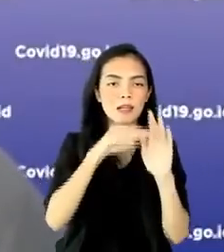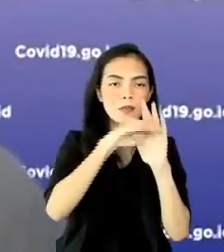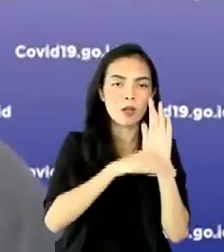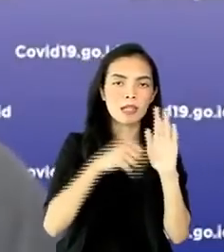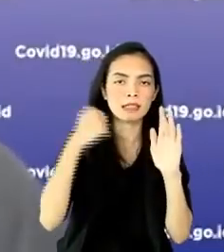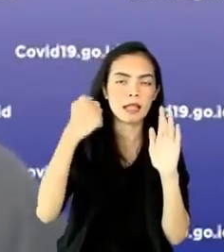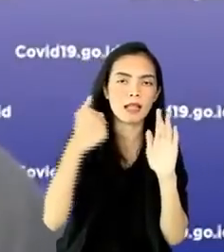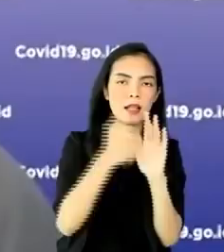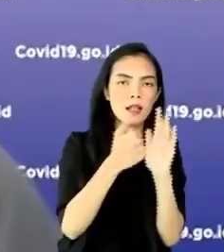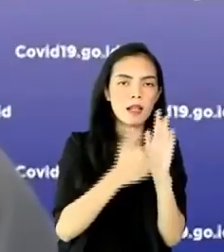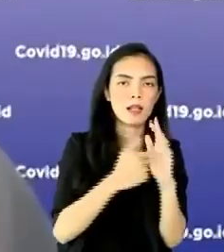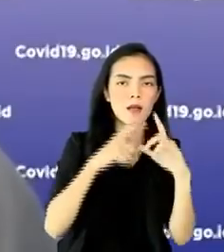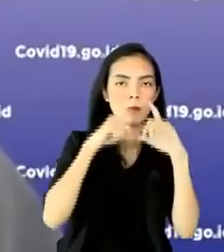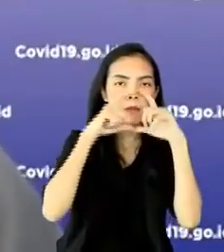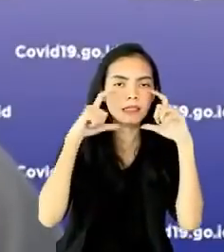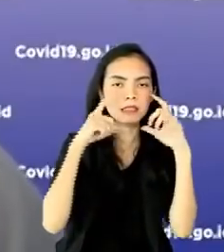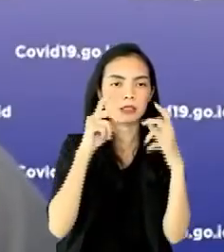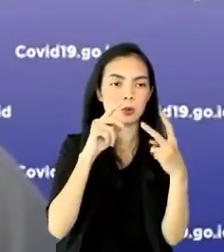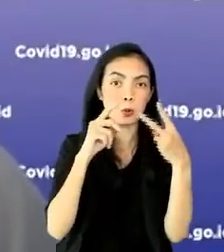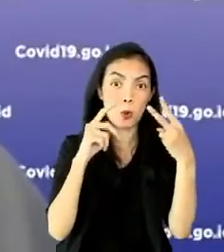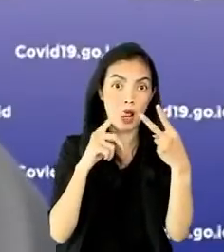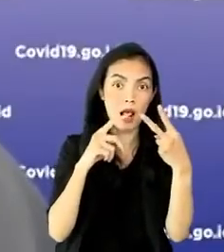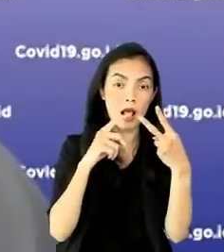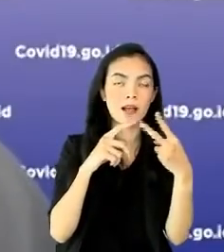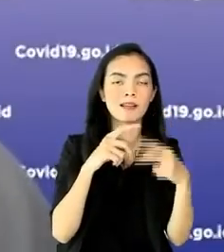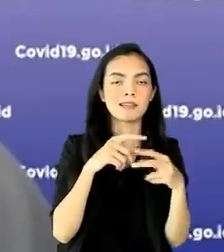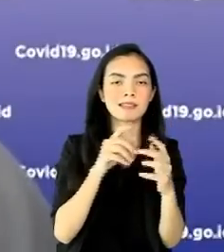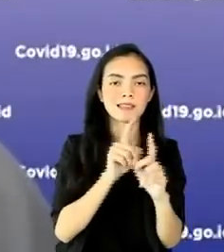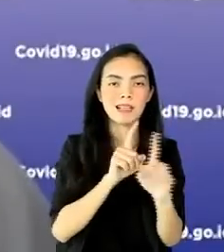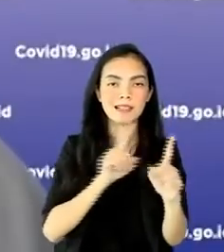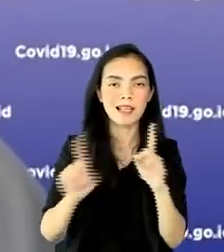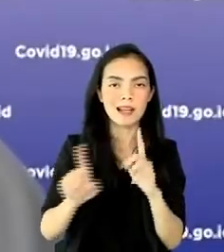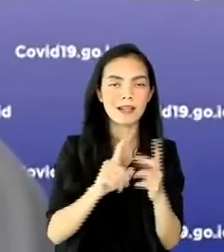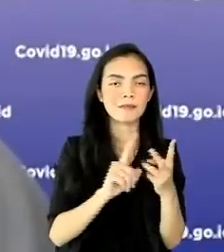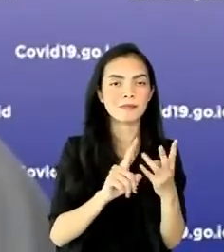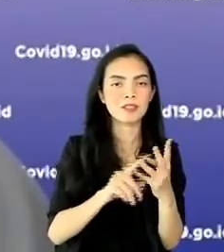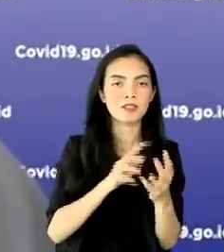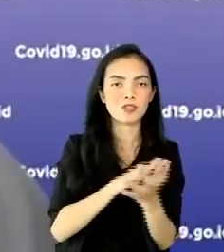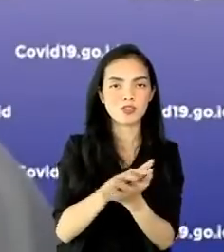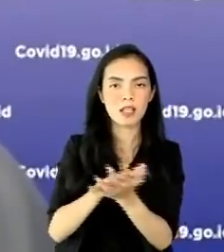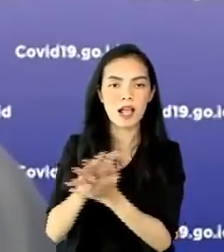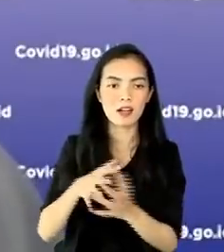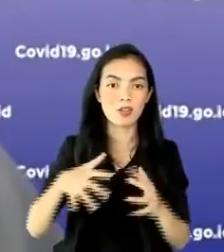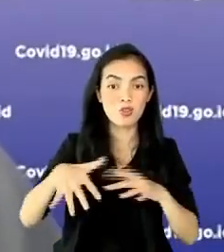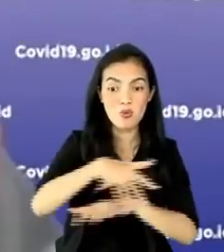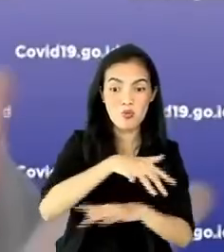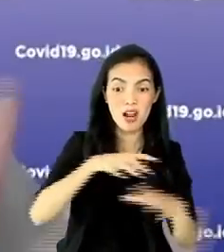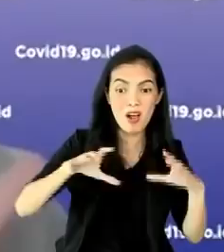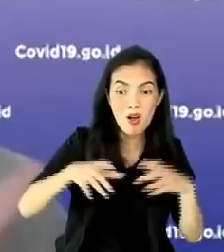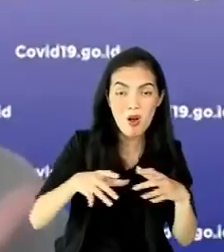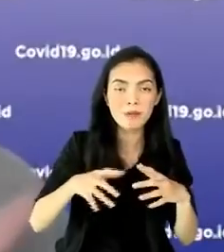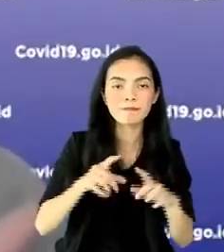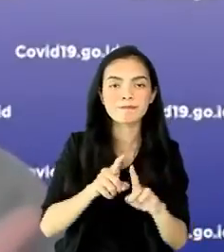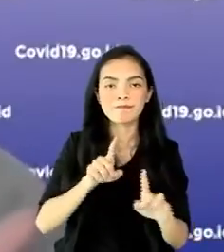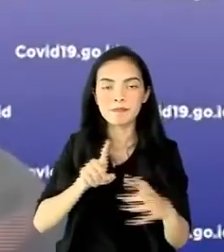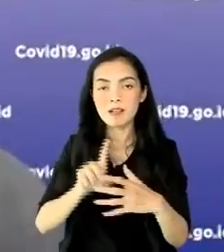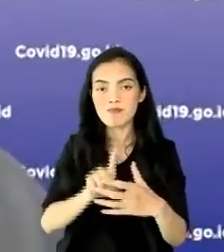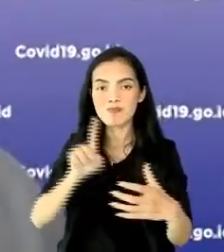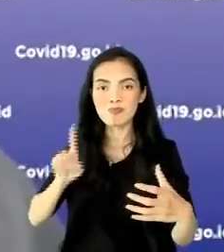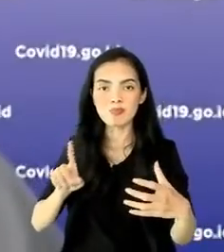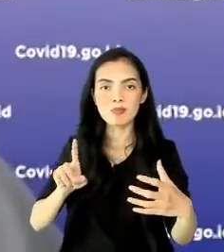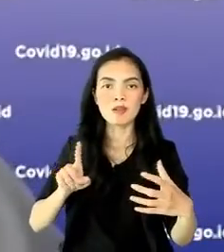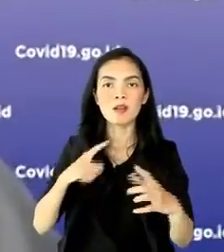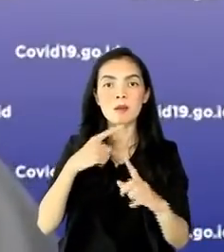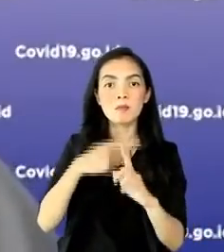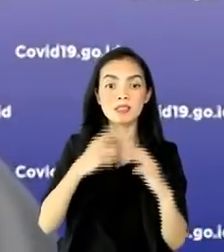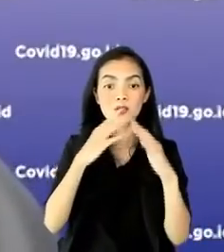dari memakai masker double ya, kemudian menjaga jarak, mencuci tangan, menghindari kerumunan, dan juga mengurangi mobilitas.